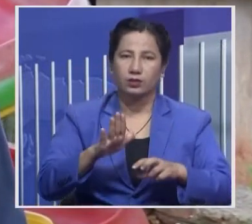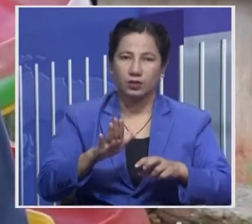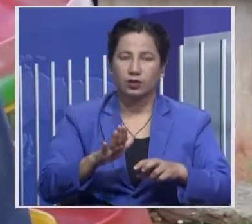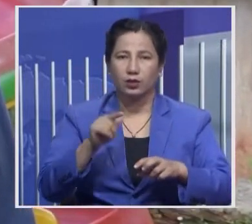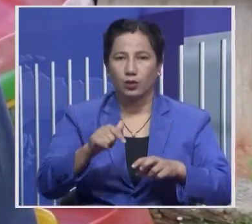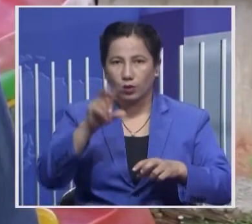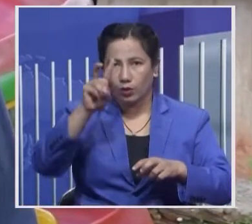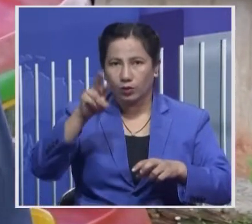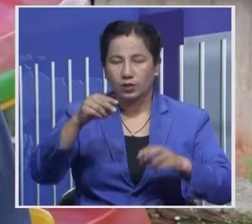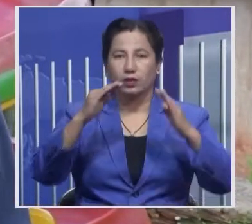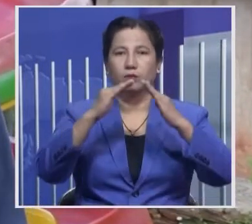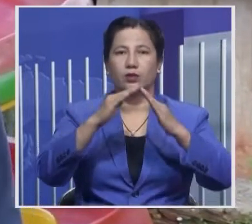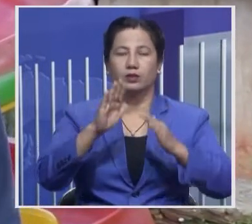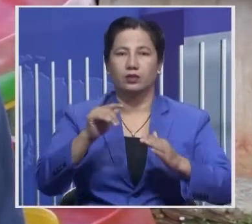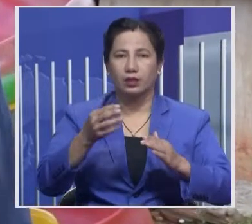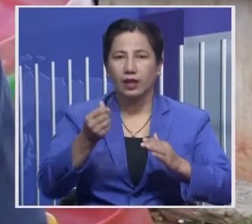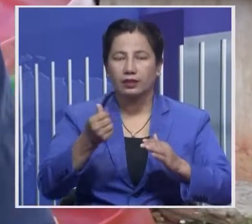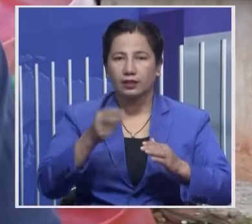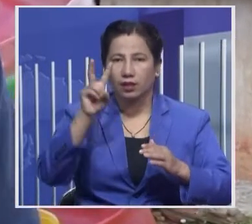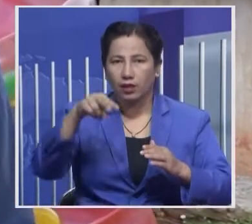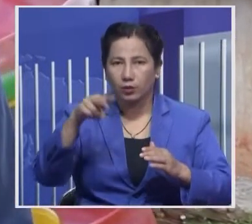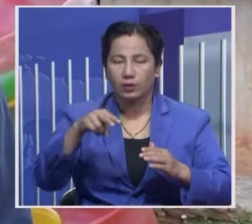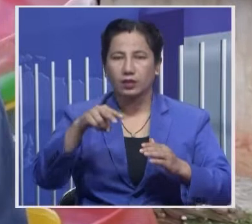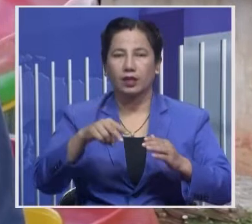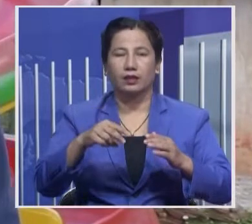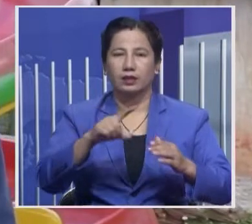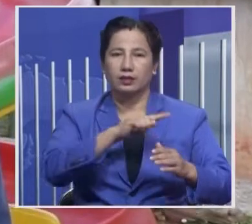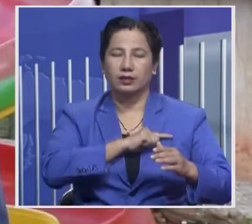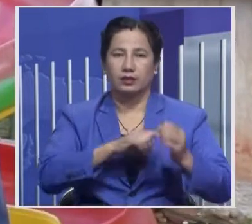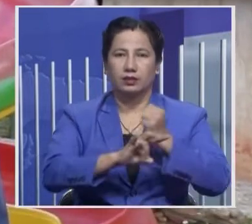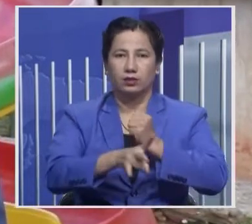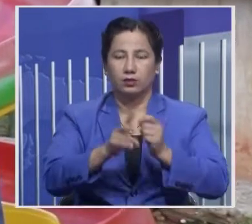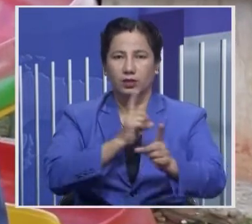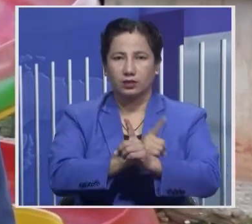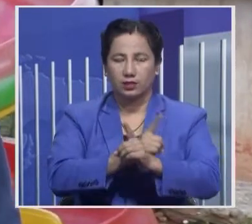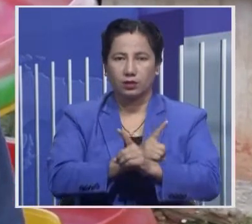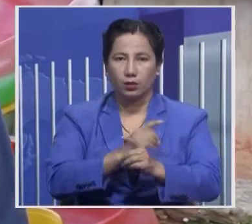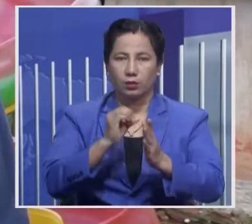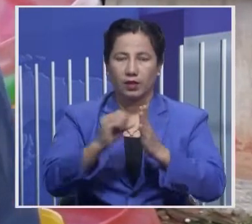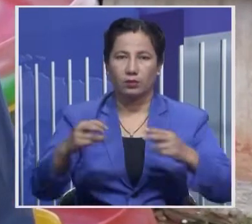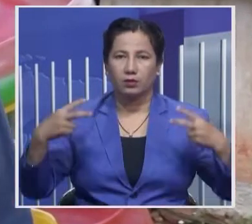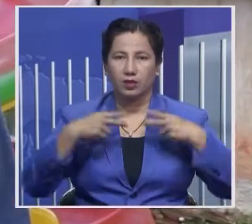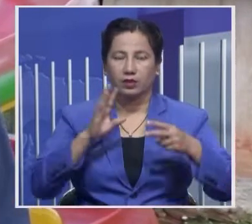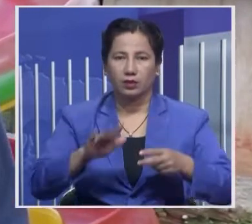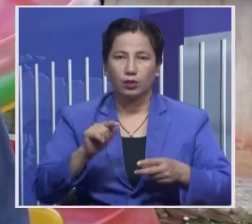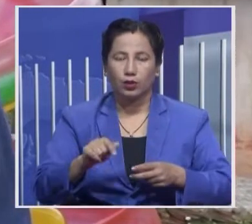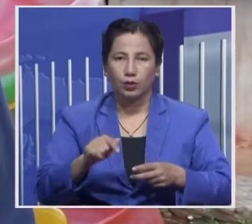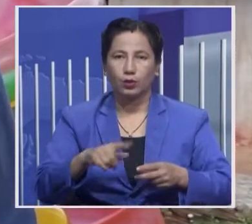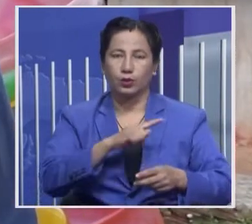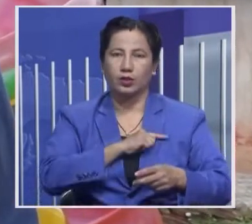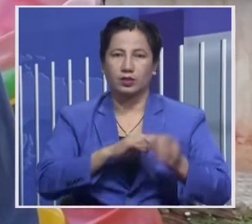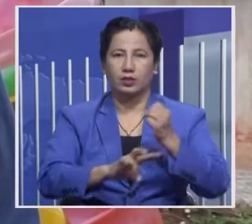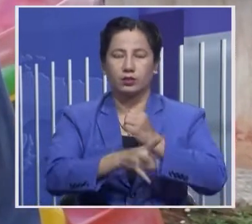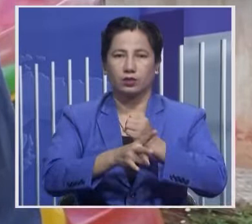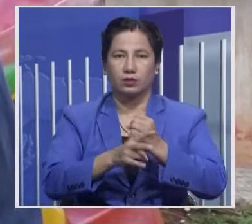छ, जीर्ण अवस्थाका भवनहरू छन् र आर्थिक अवस्था र निजी स्रोतबाट शिक्षकहरू पाल्नुपर्ने एउटा बाध्यता परिस्थिति छ र यसो यो निजी स्रोतबाट